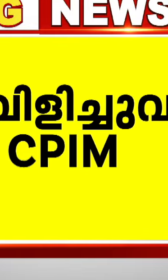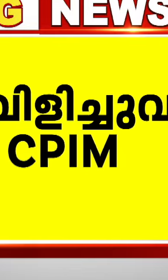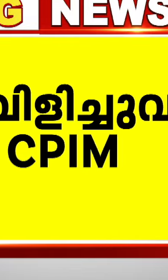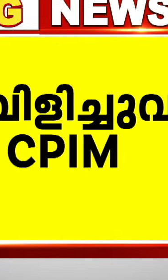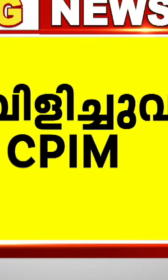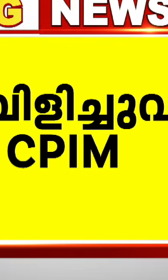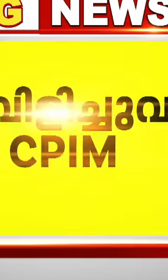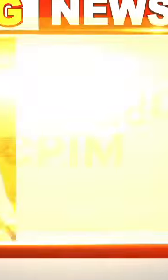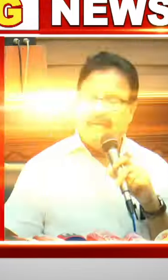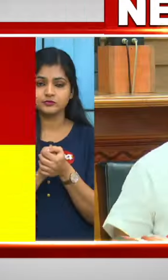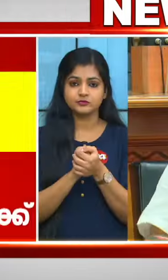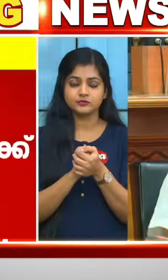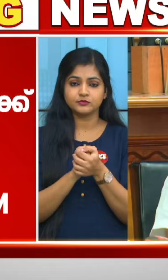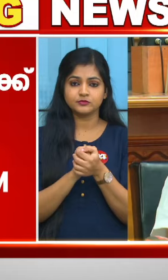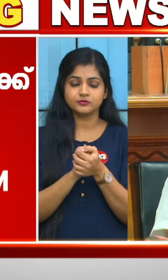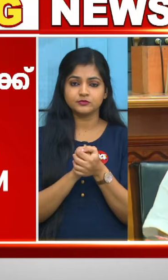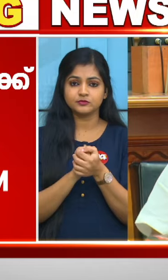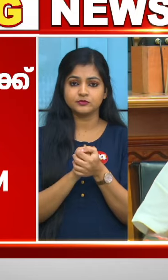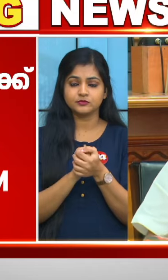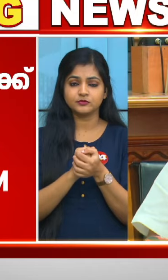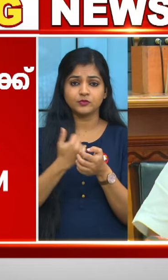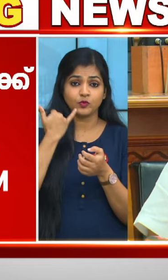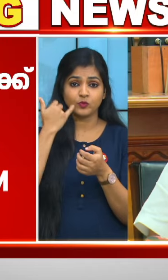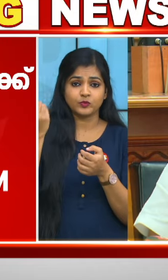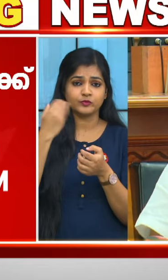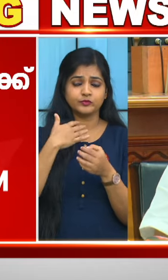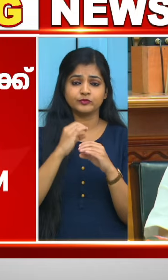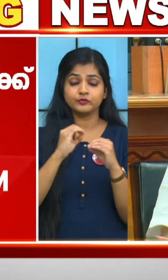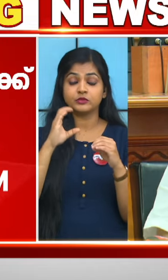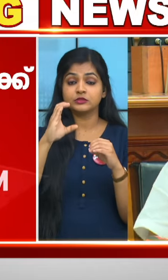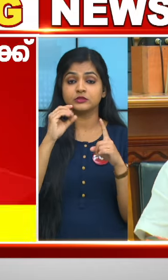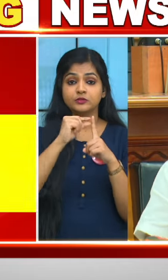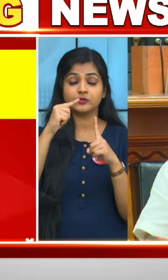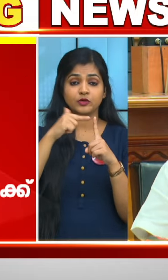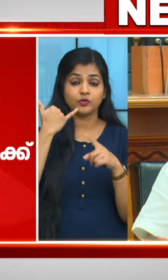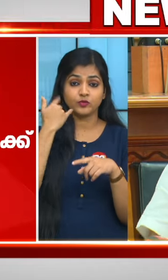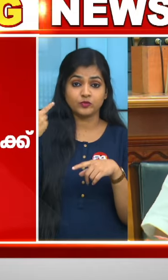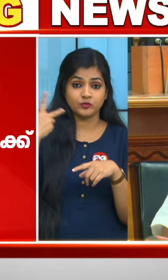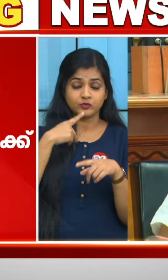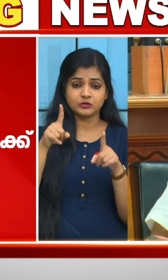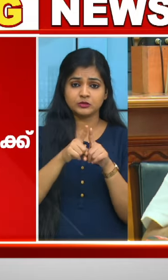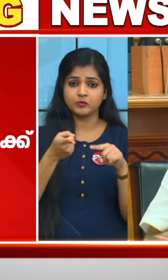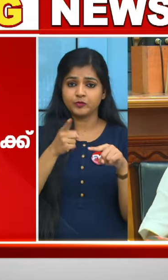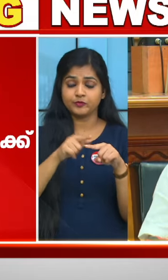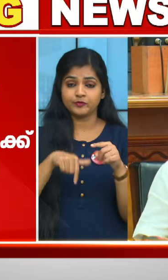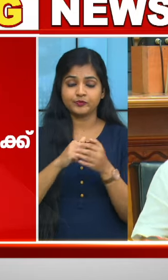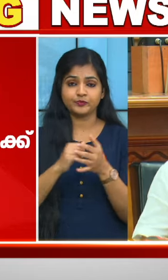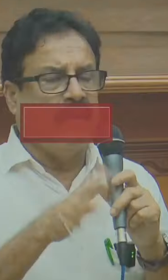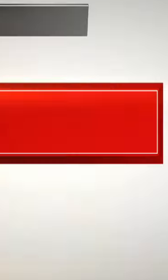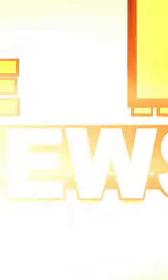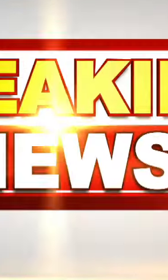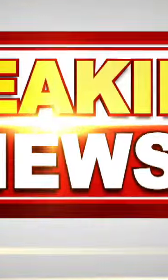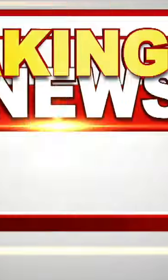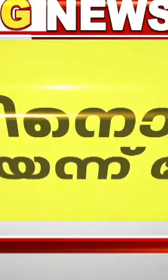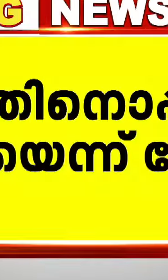അത് വിഷയം എനിക്കറിയില്ല. എന്നോട് വിളിച്ച് പറഞ്ഞിട്ടില്ല. CPI എന്നോട് വിളിച്ചിട്ട് അങ്ങനെ പറയുന്നൊരവസ്ഥ. ഘടകകക്ഷിയാണ് ഞങ്ങളുടെ.